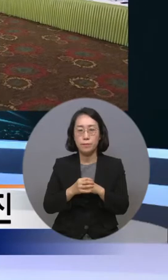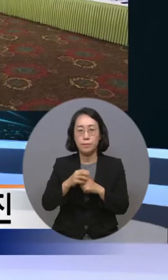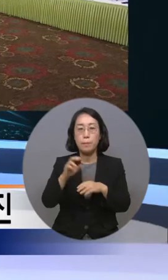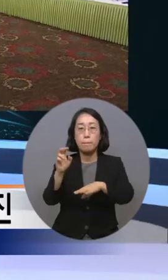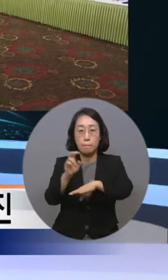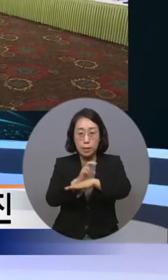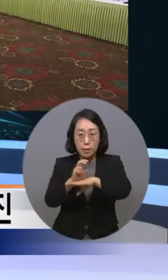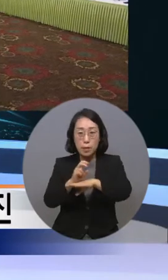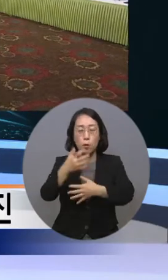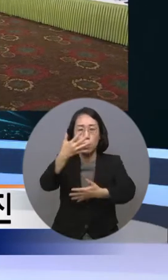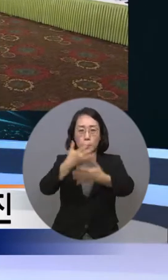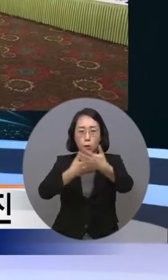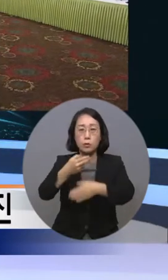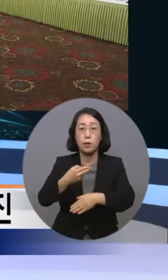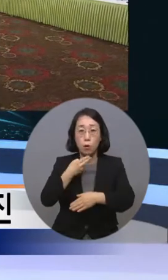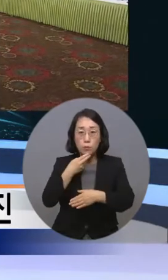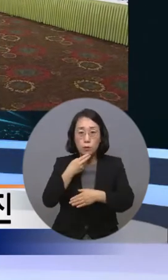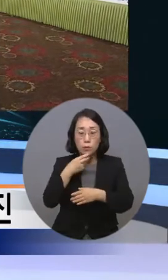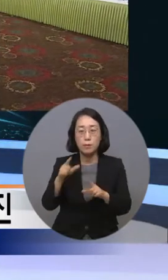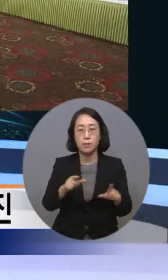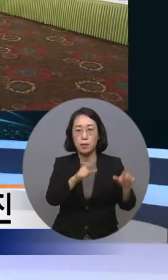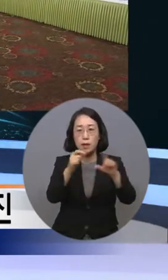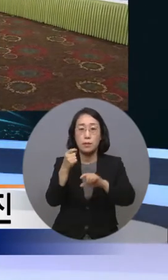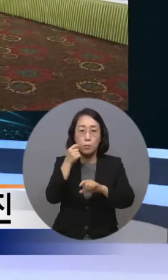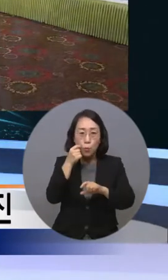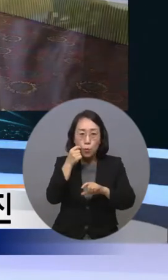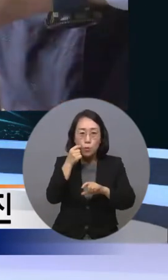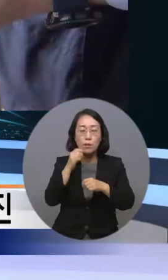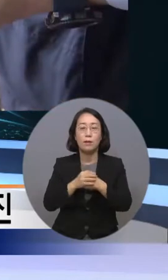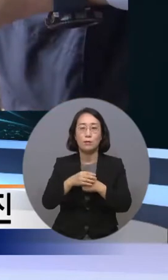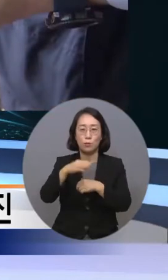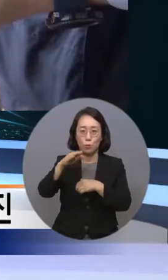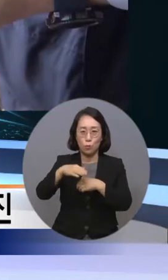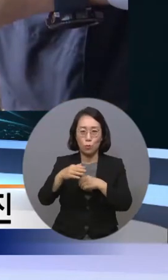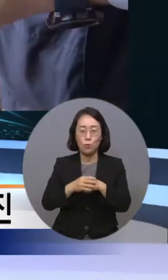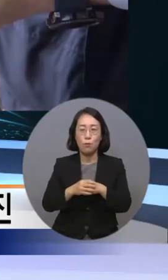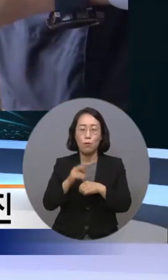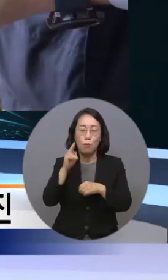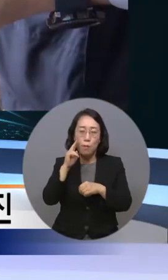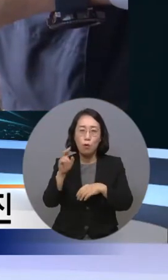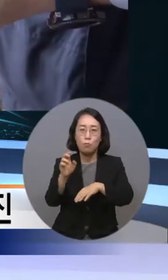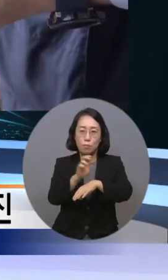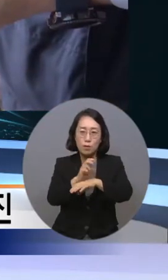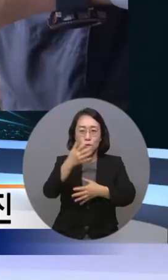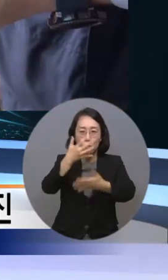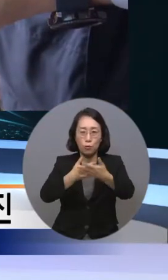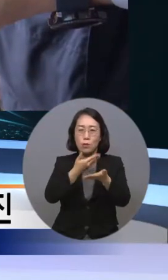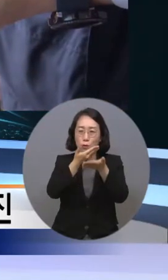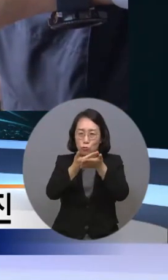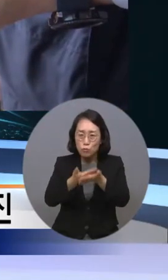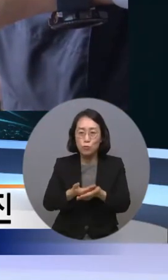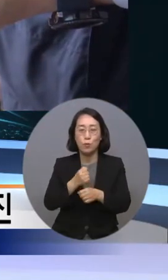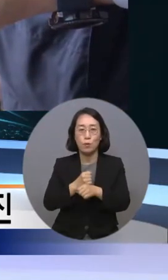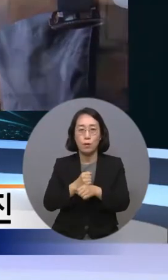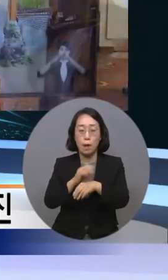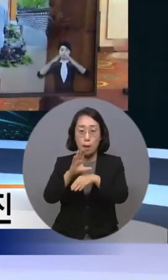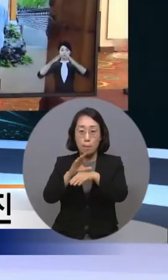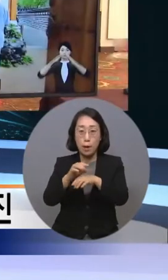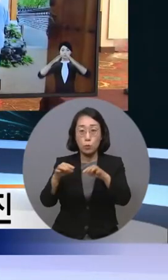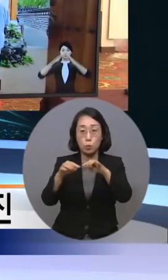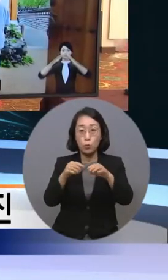미디어와 콘텐츠 없이는 살 수 없을 만큼 나날이 미디어의 중요성이 더욱 커지고 있습니다.